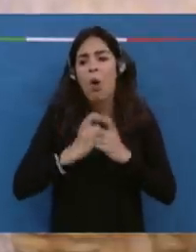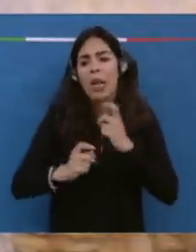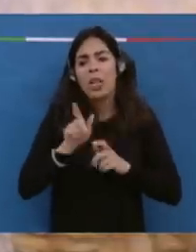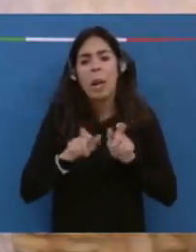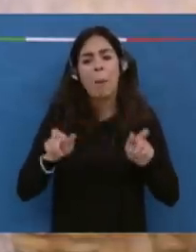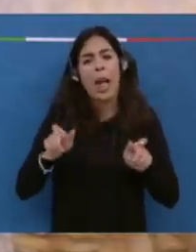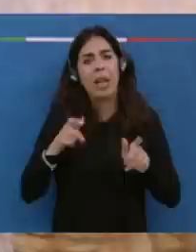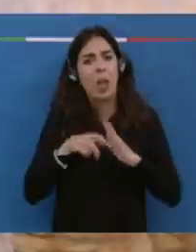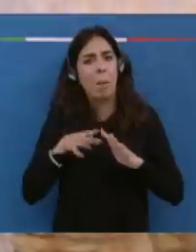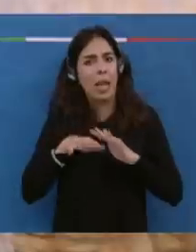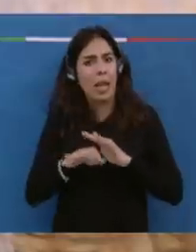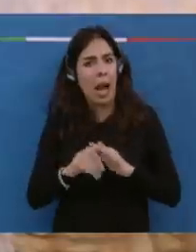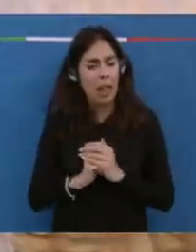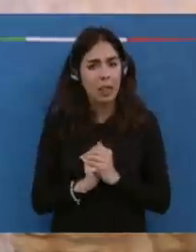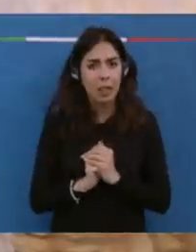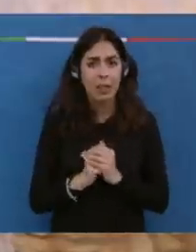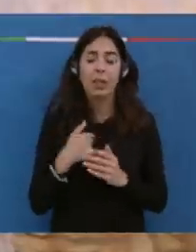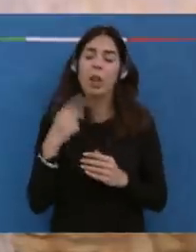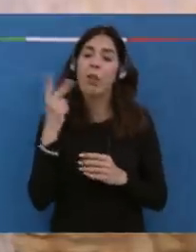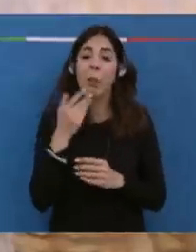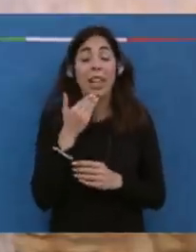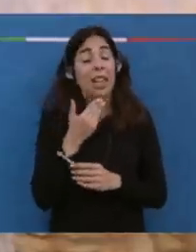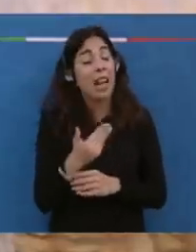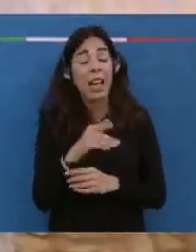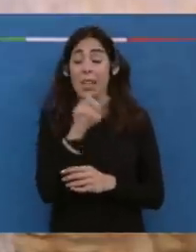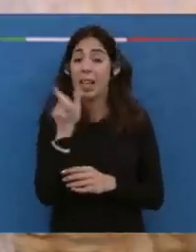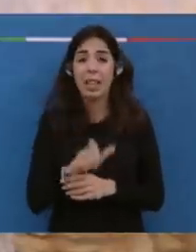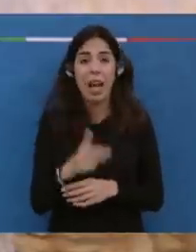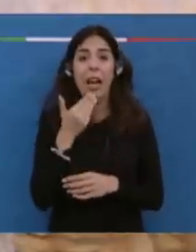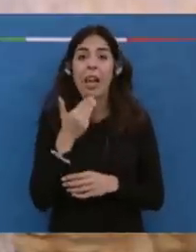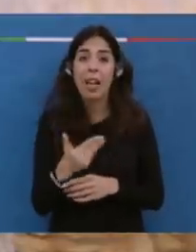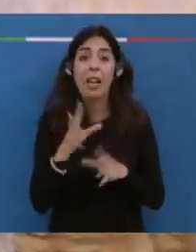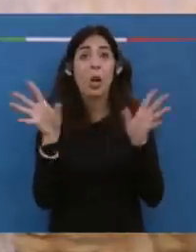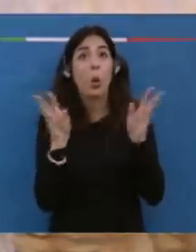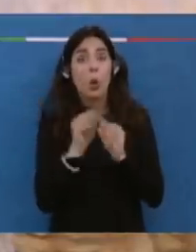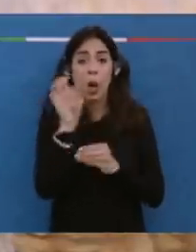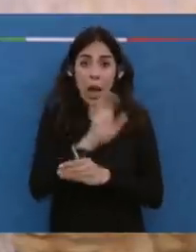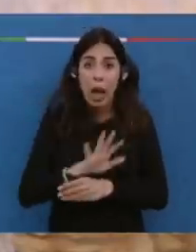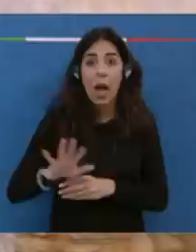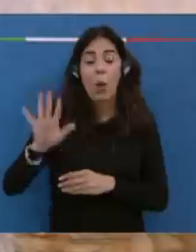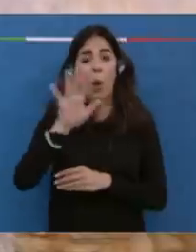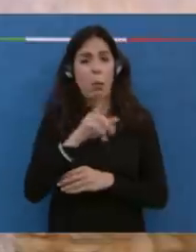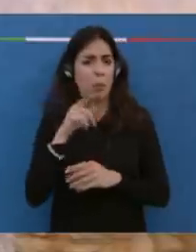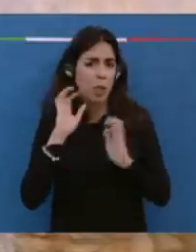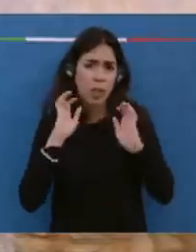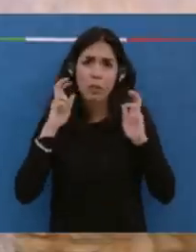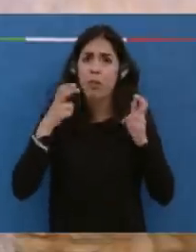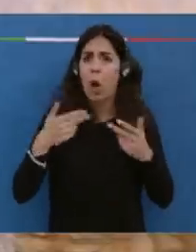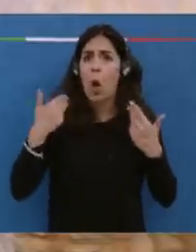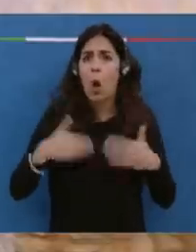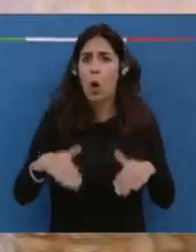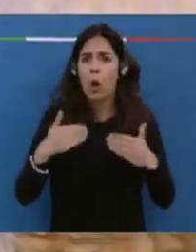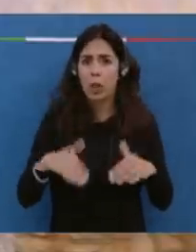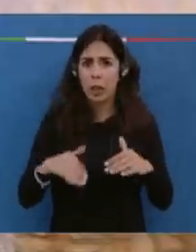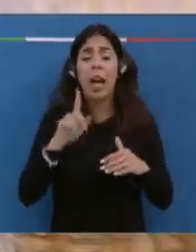grande io ringrazio vivamente e vivamente l'italia e l'unione europea per tutti questi sforzi e il grande